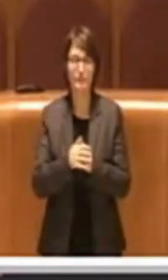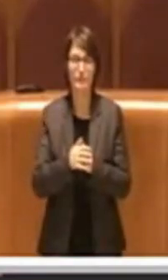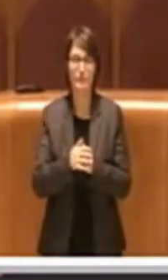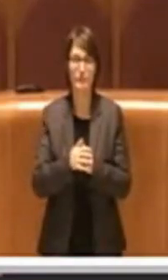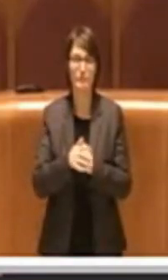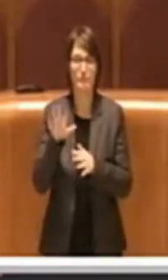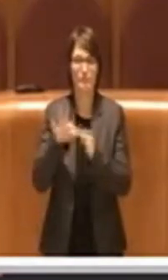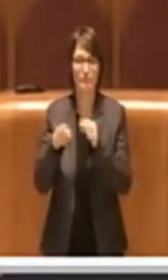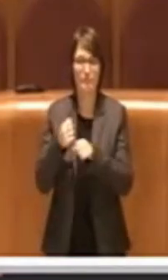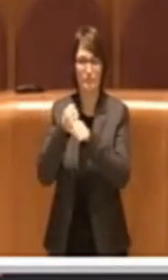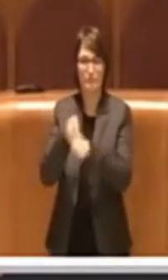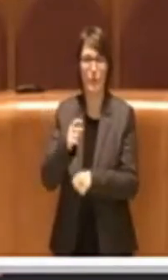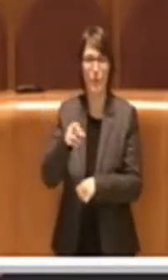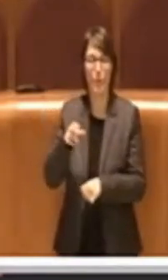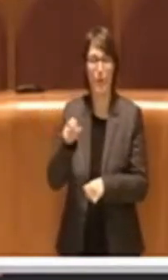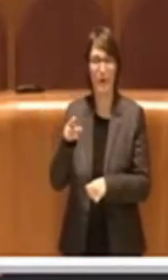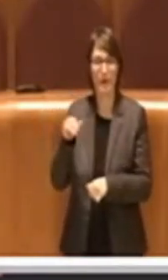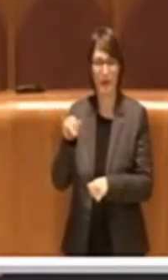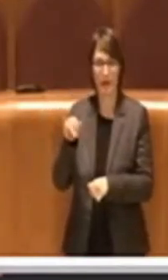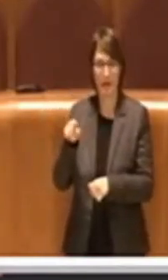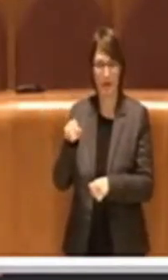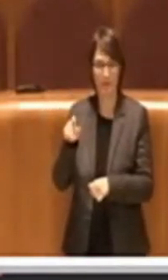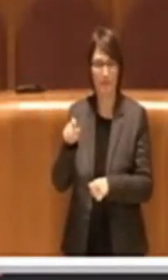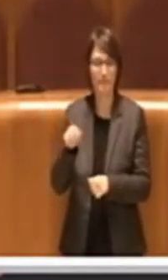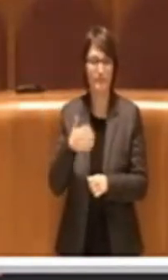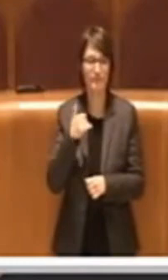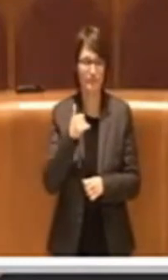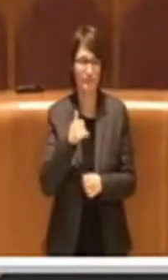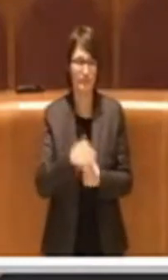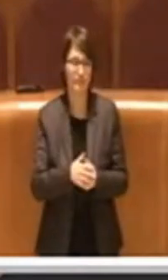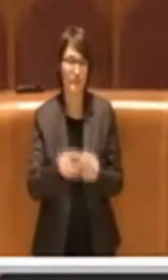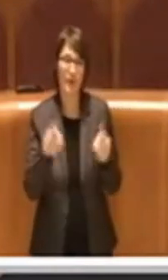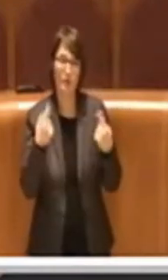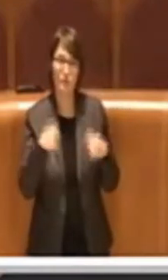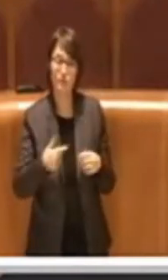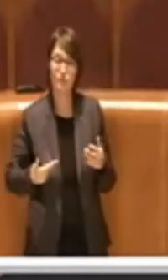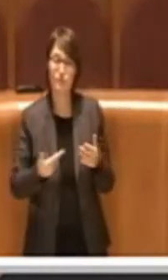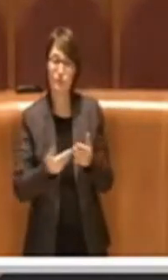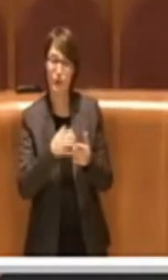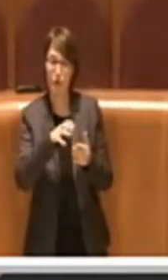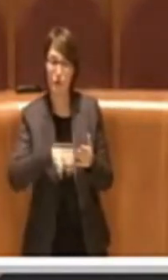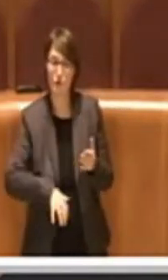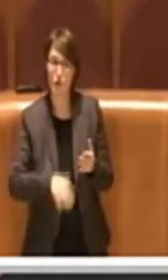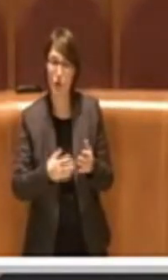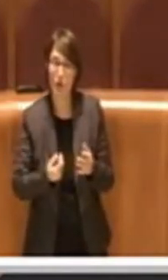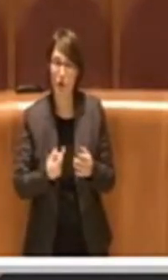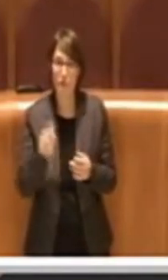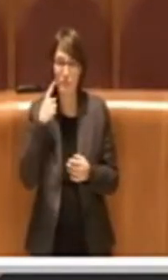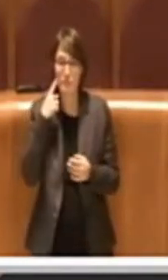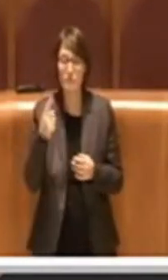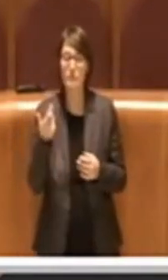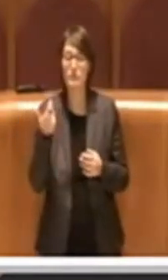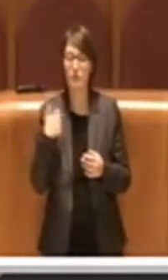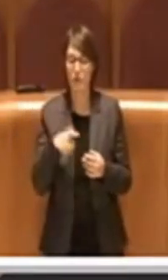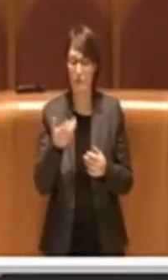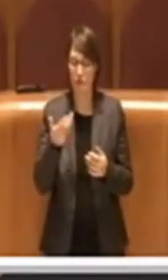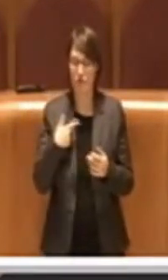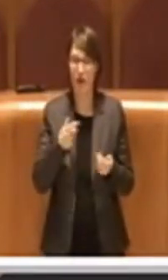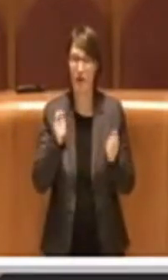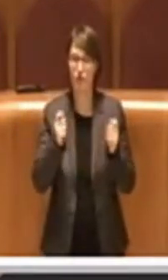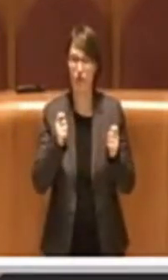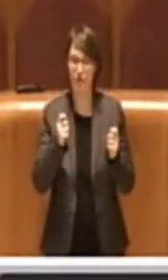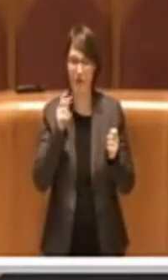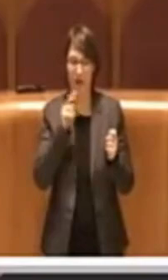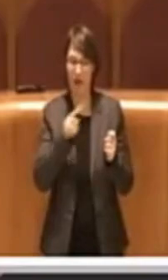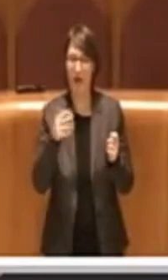Dunque, questa mozione nasce all'indomani di un fatto di cronaca che abbiamo trattato in commissione pari